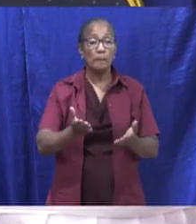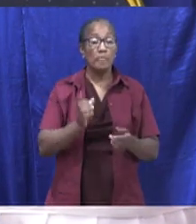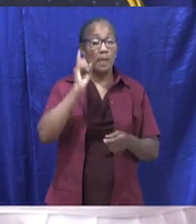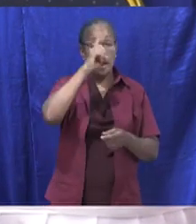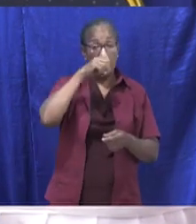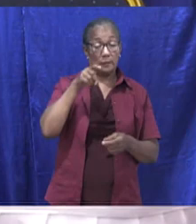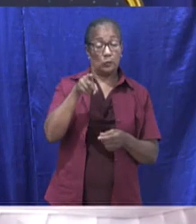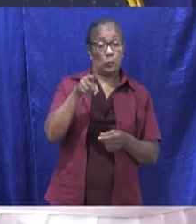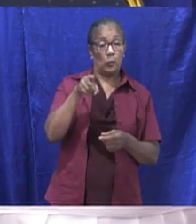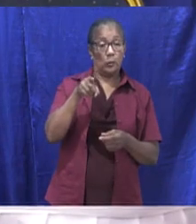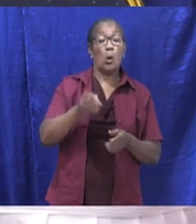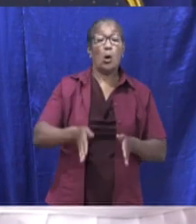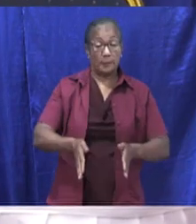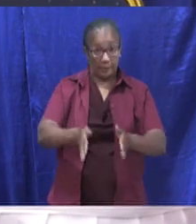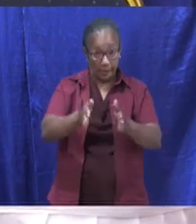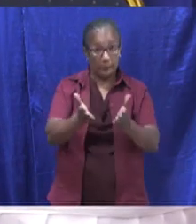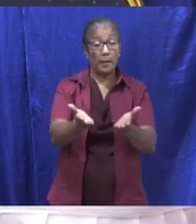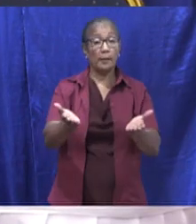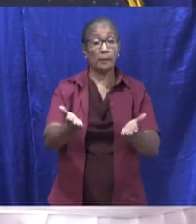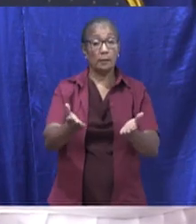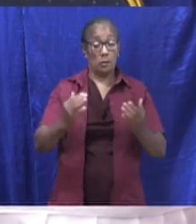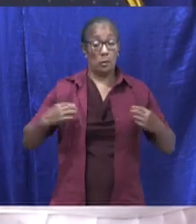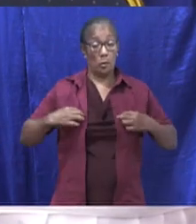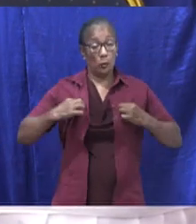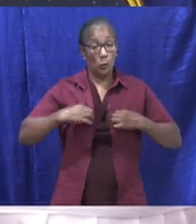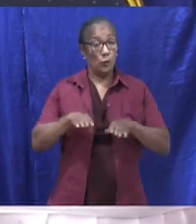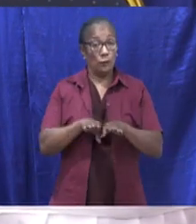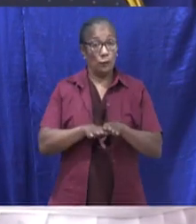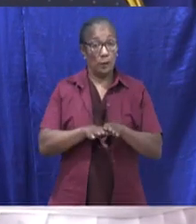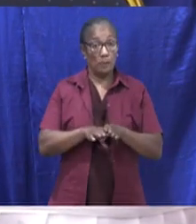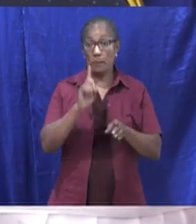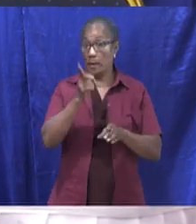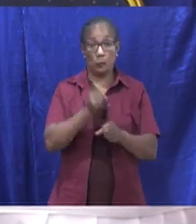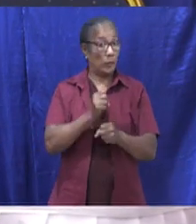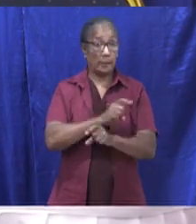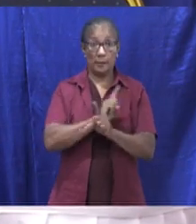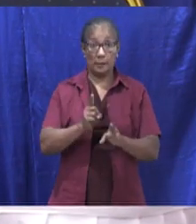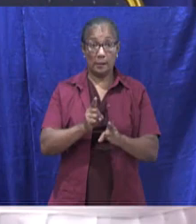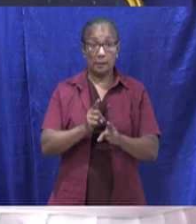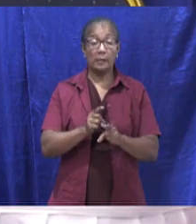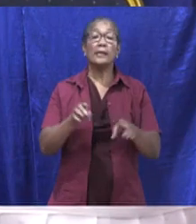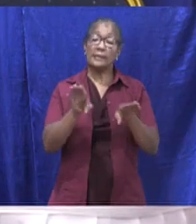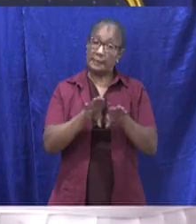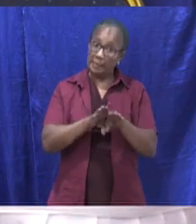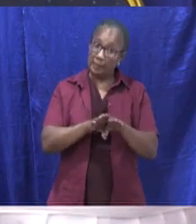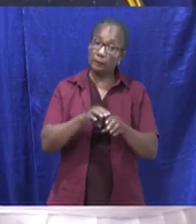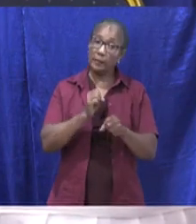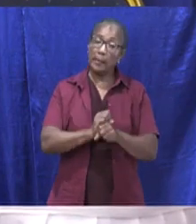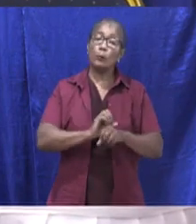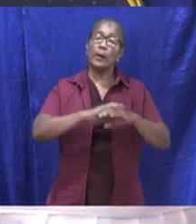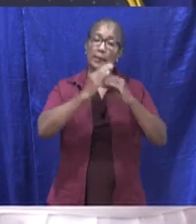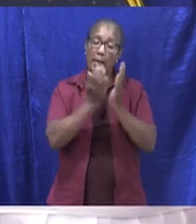u op straat bent, u bent een uniform, maar u heeft geen dienst, dan gaat u hetzelfde ondergaan als wat